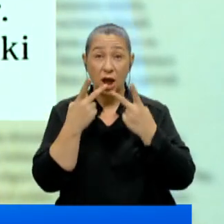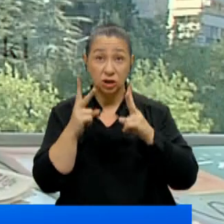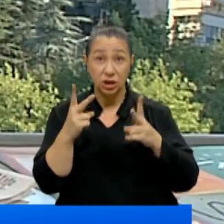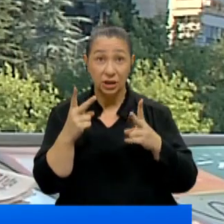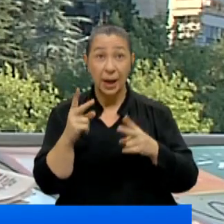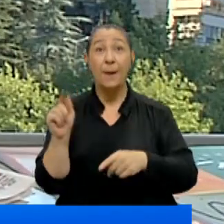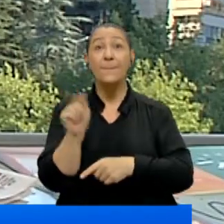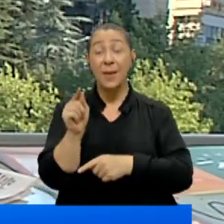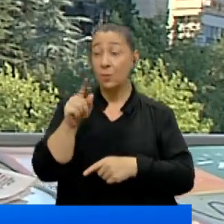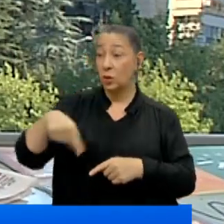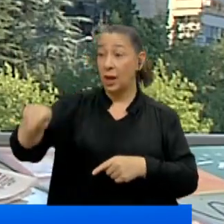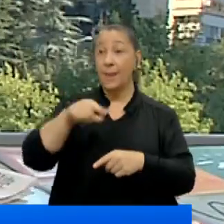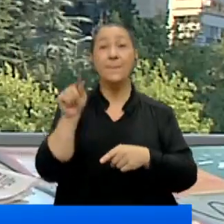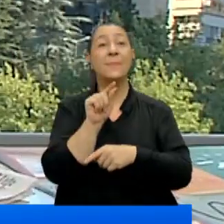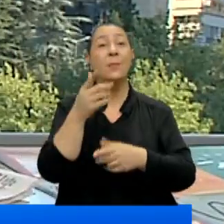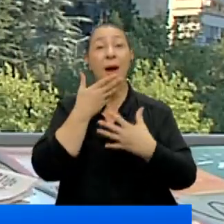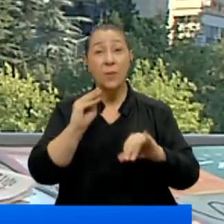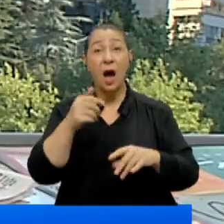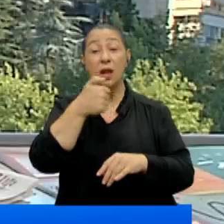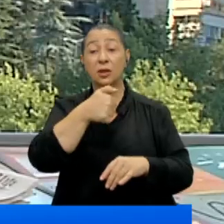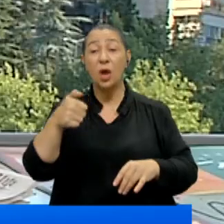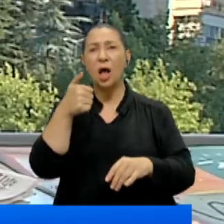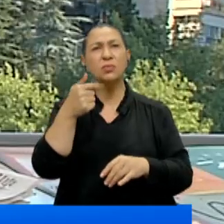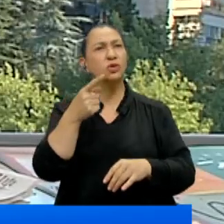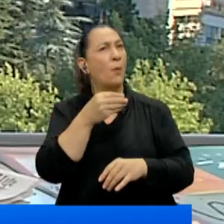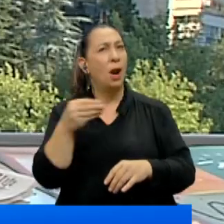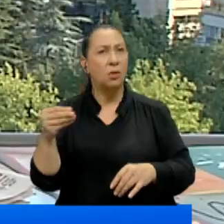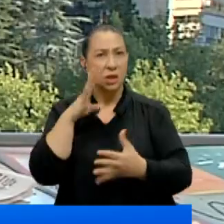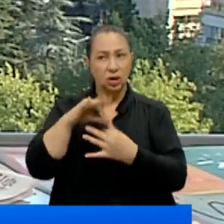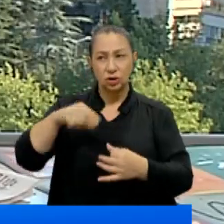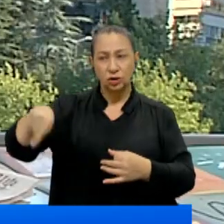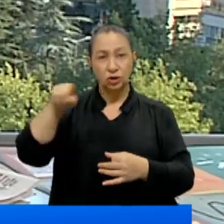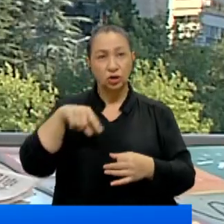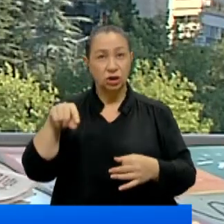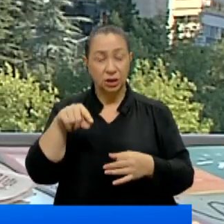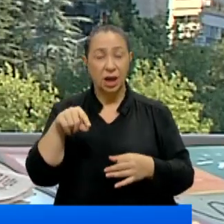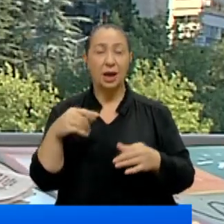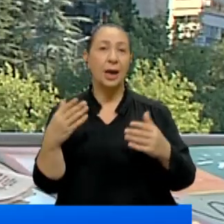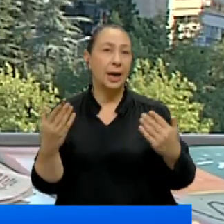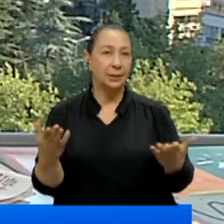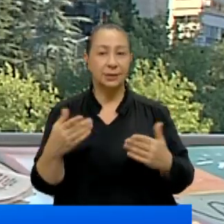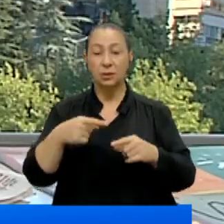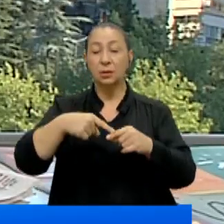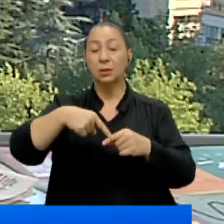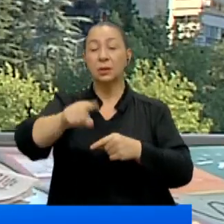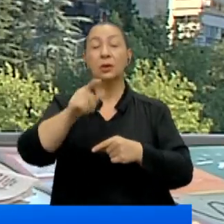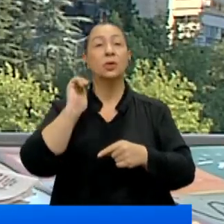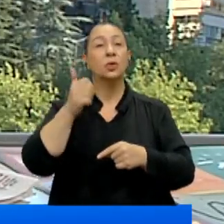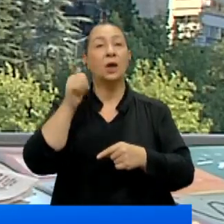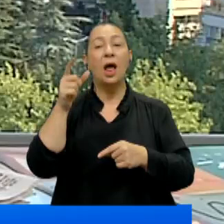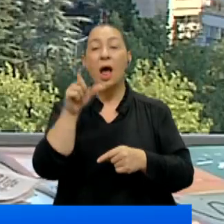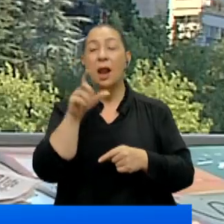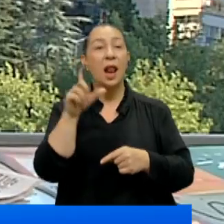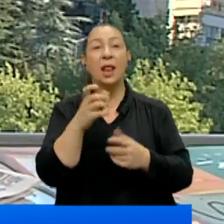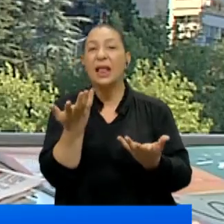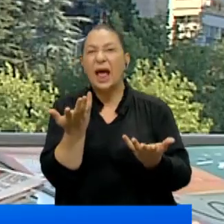açıklanacak. Memurlar, memur emeklileri 6 milyon, 6,5 milyon kişi artık işte önümüzdeki günlere, aylara